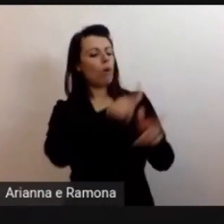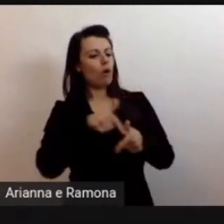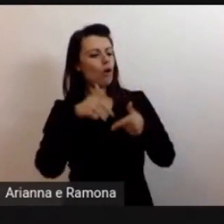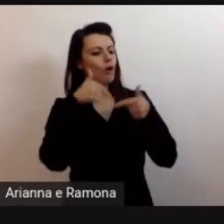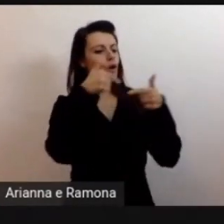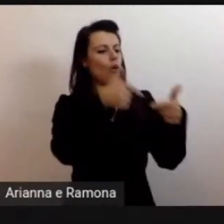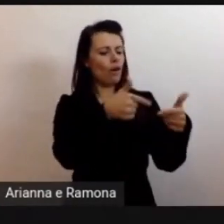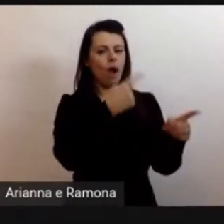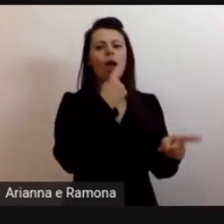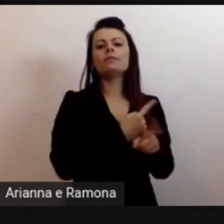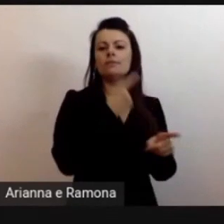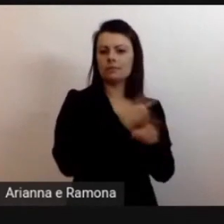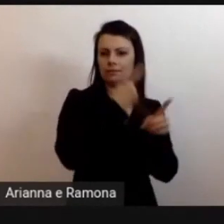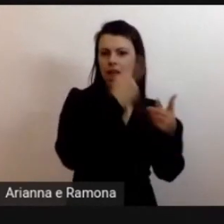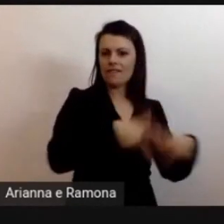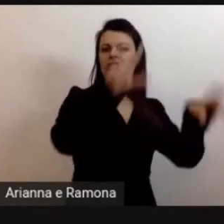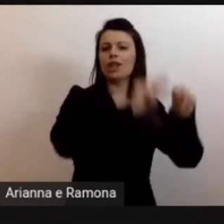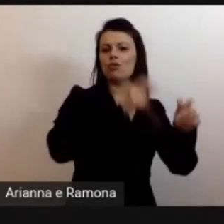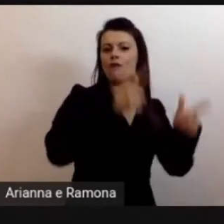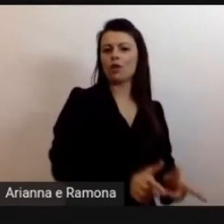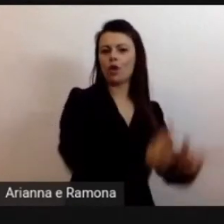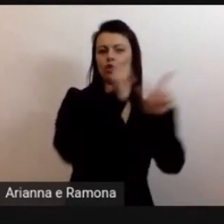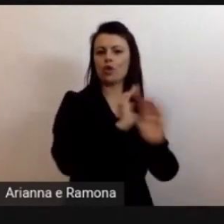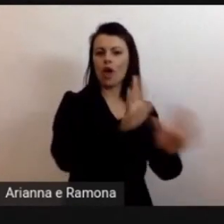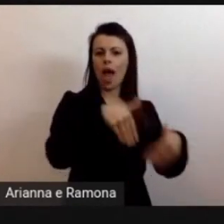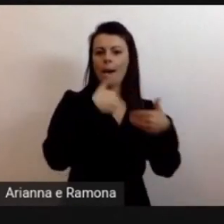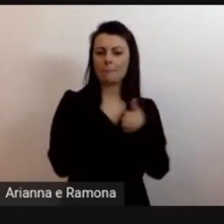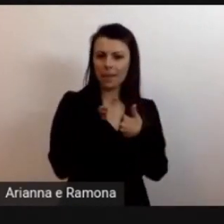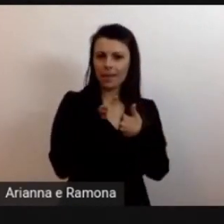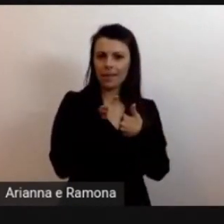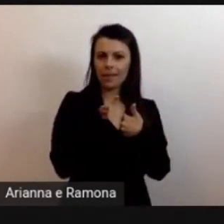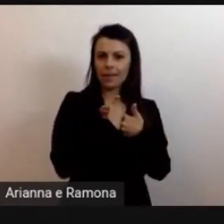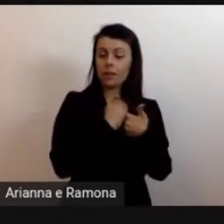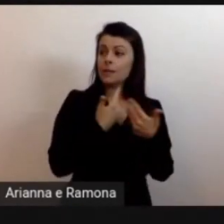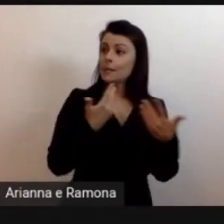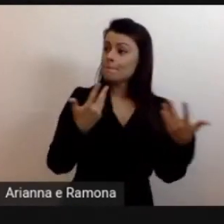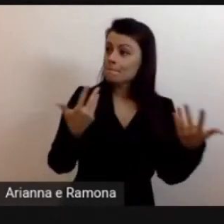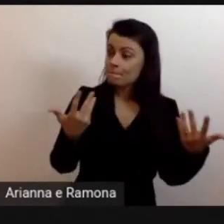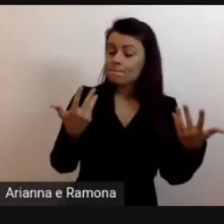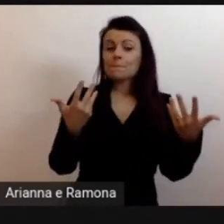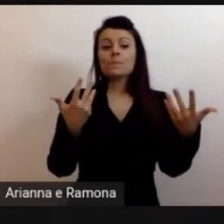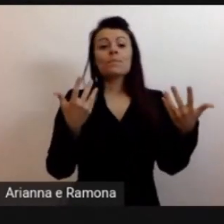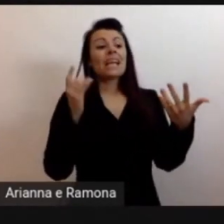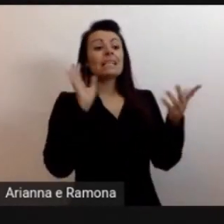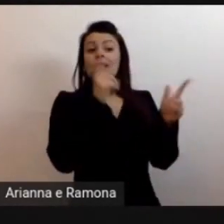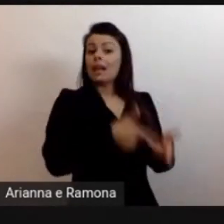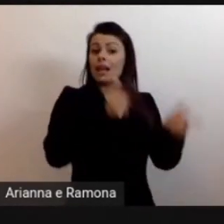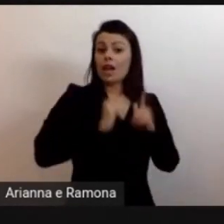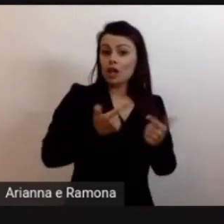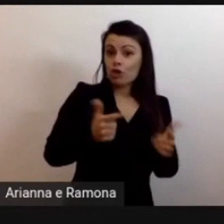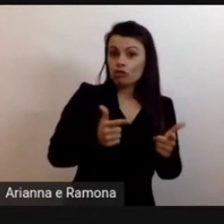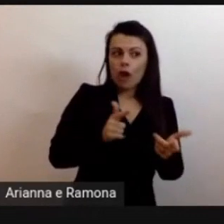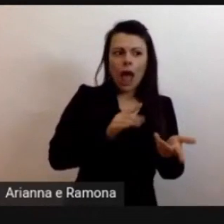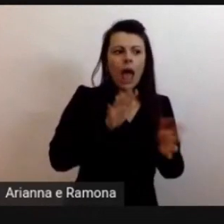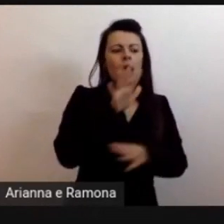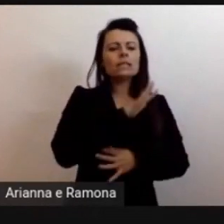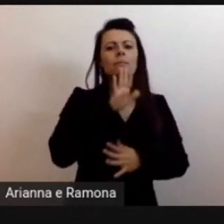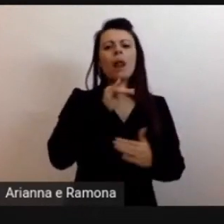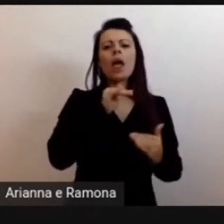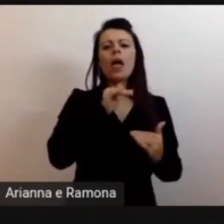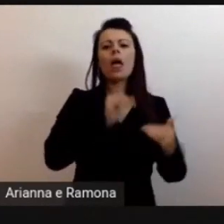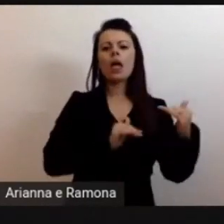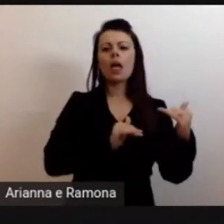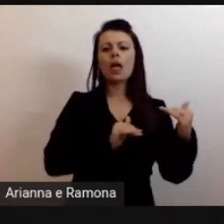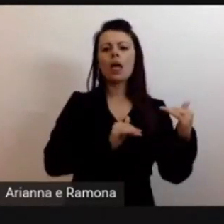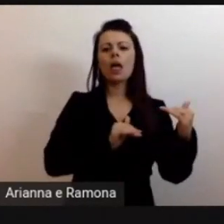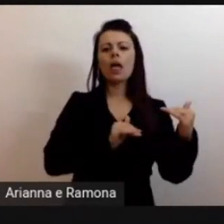conto loro e perché se no sei una situazione di minorità rispetto